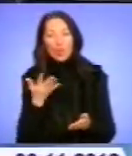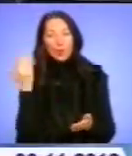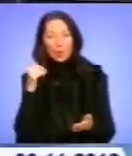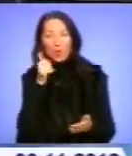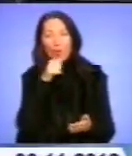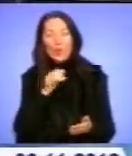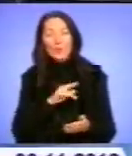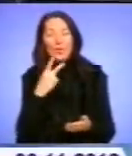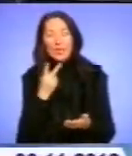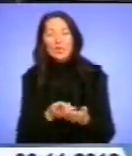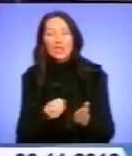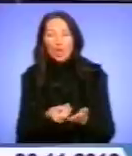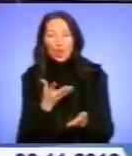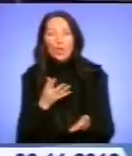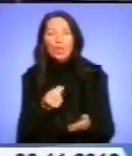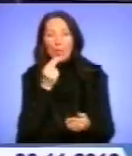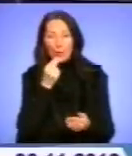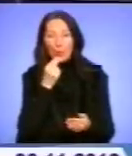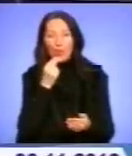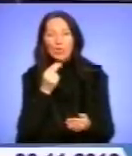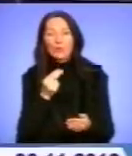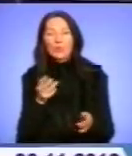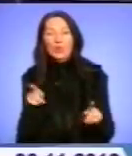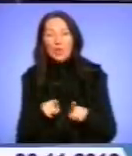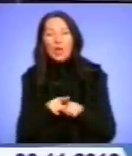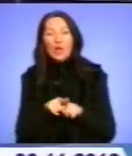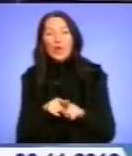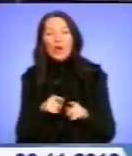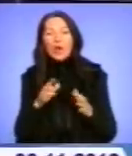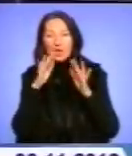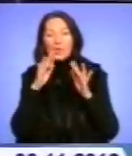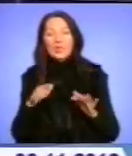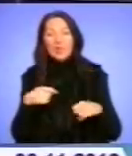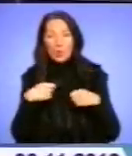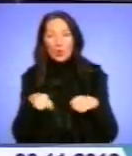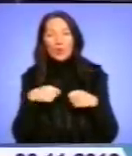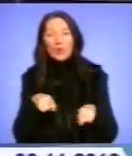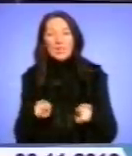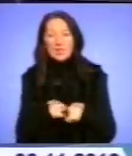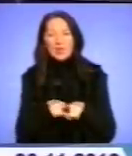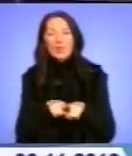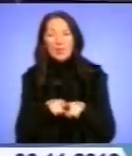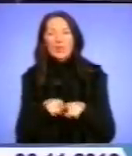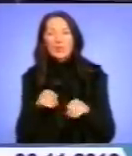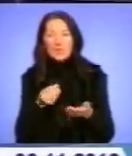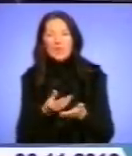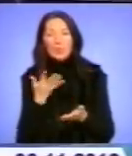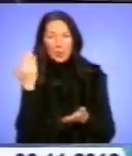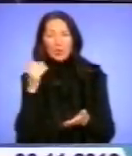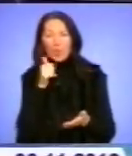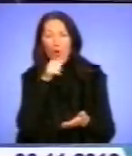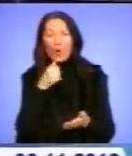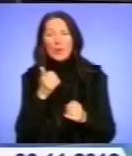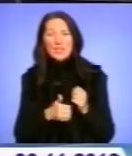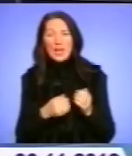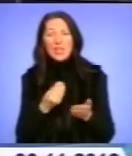на дорожчання продуктів, незмінний атрибут святкувань ялинки продаватимуть за такими ж цінами, як і торік.